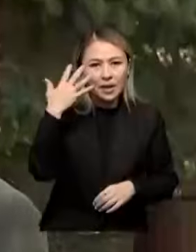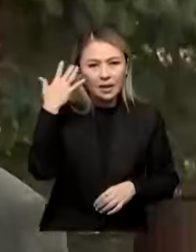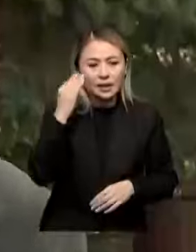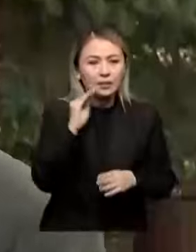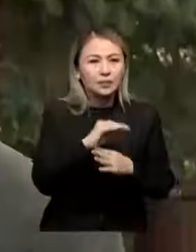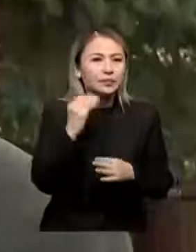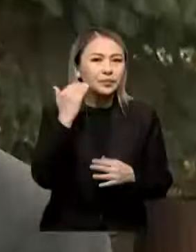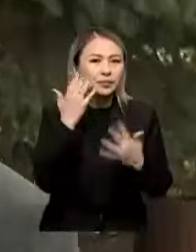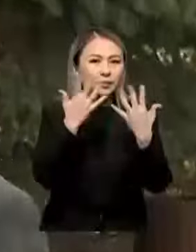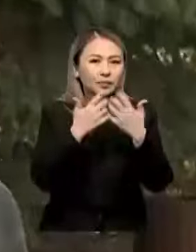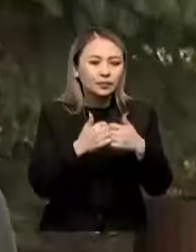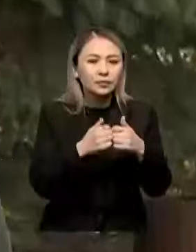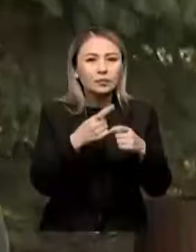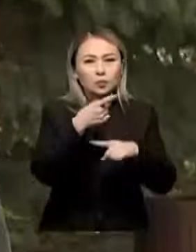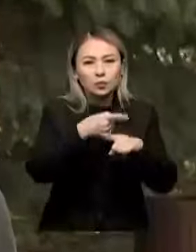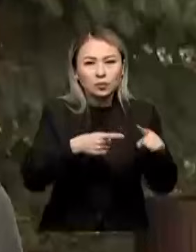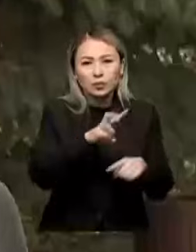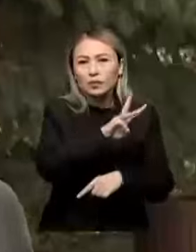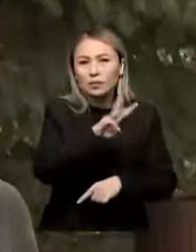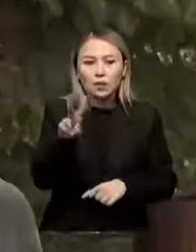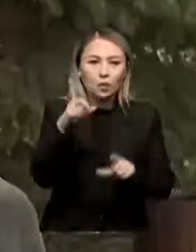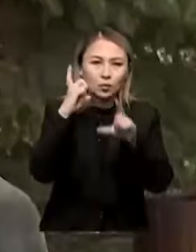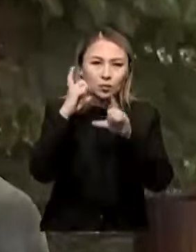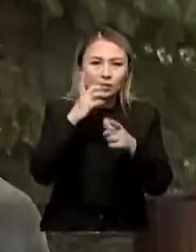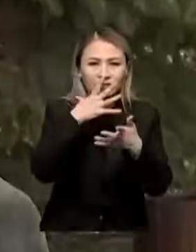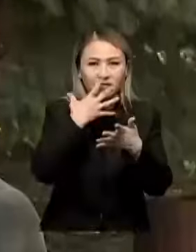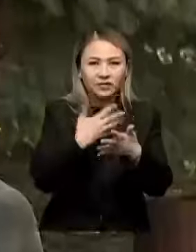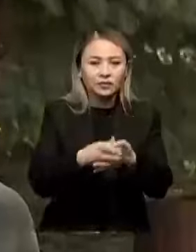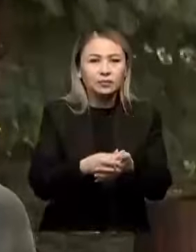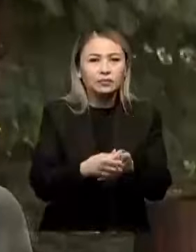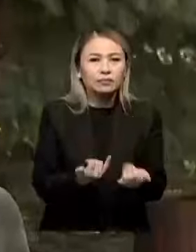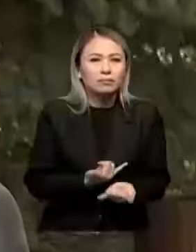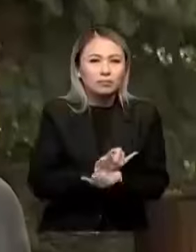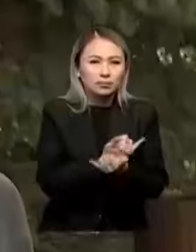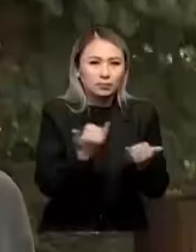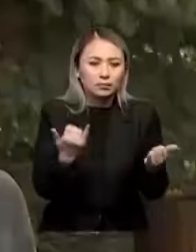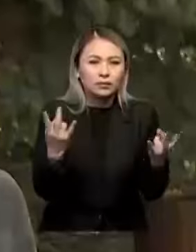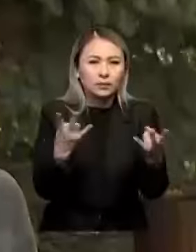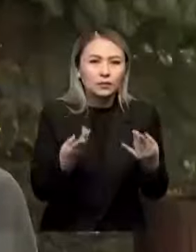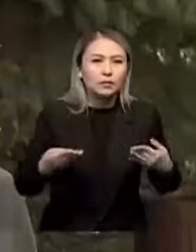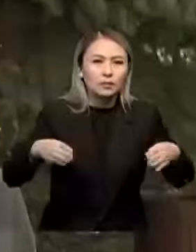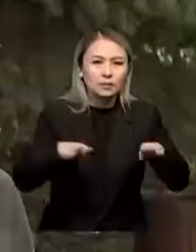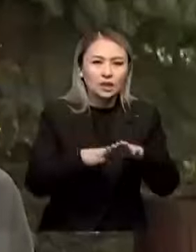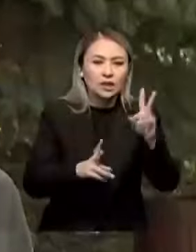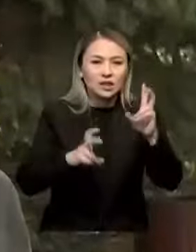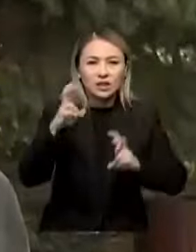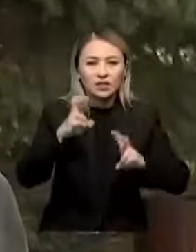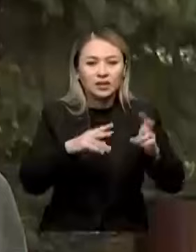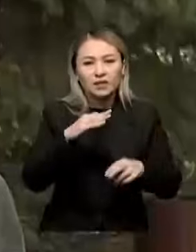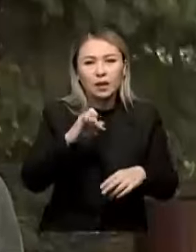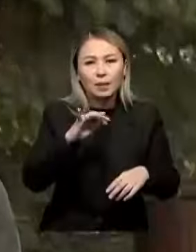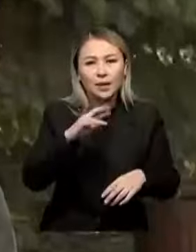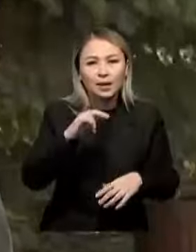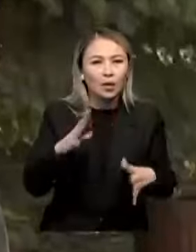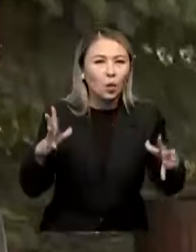кем дегенде бір 500 000 тонна біз мыс беруіміз керек еді. Мінекей осы заводтар, фабрикалардың